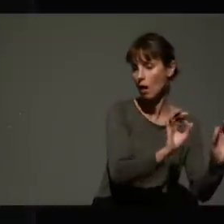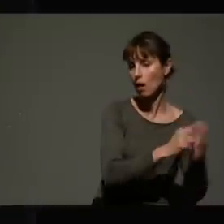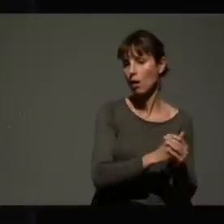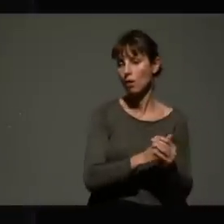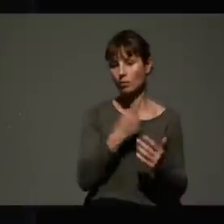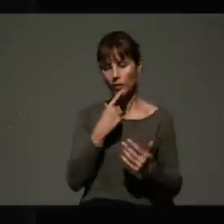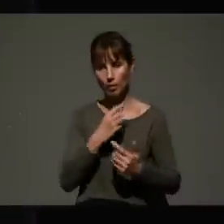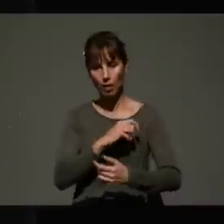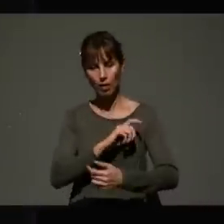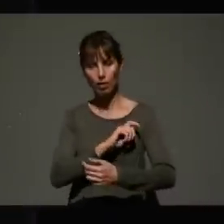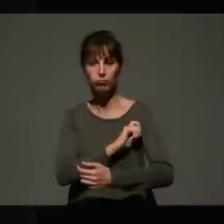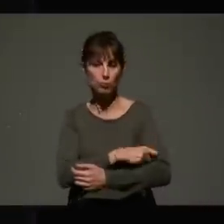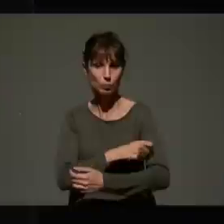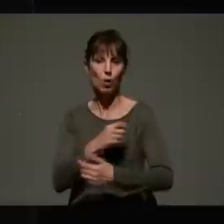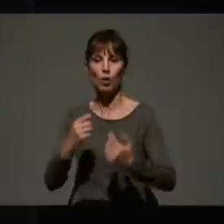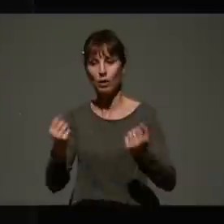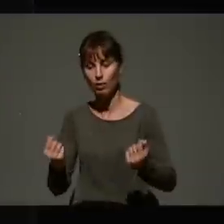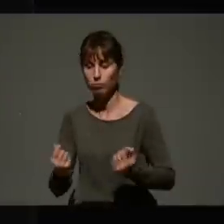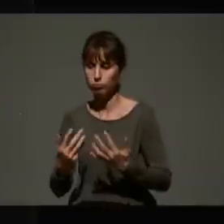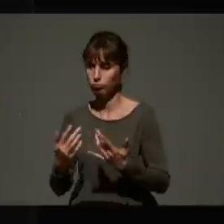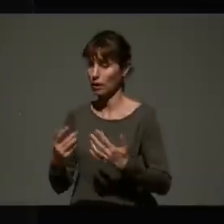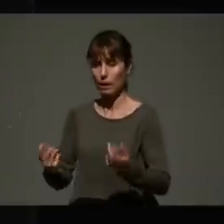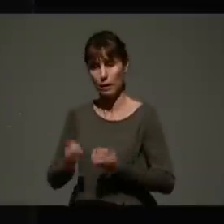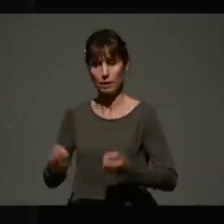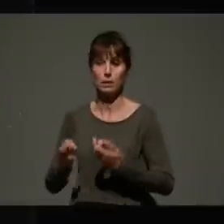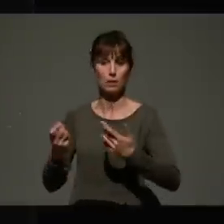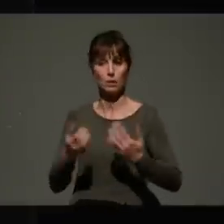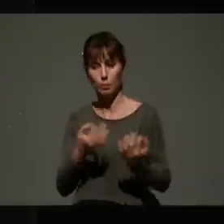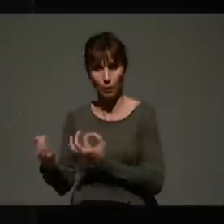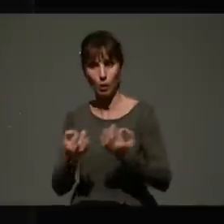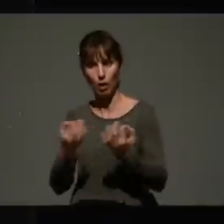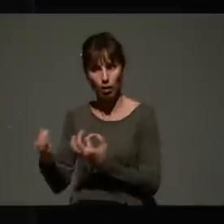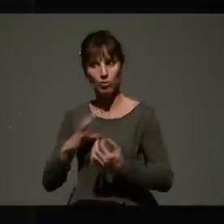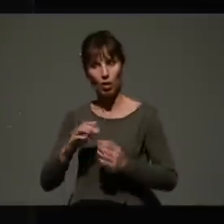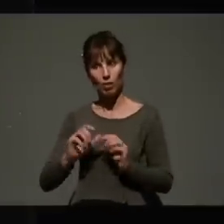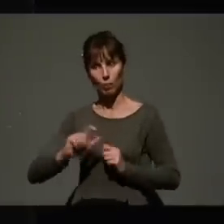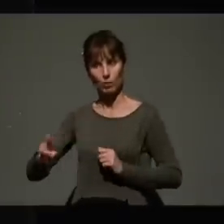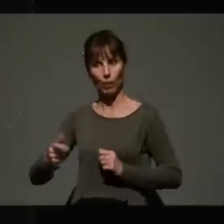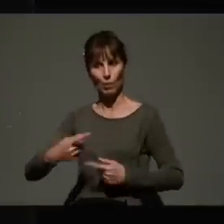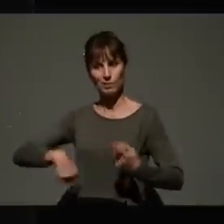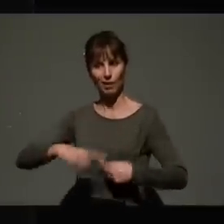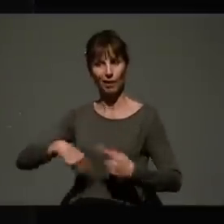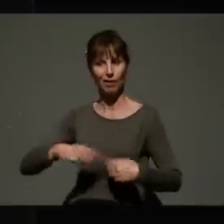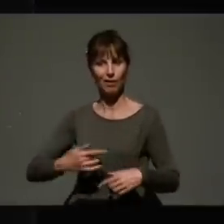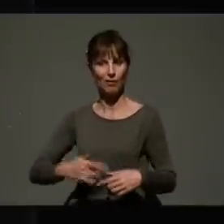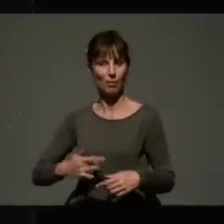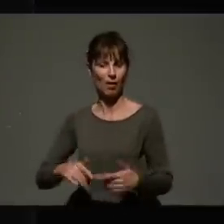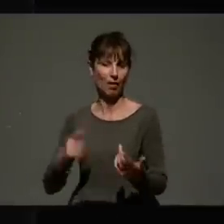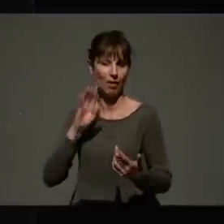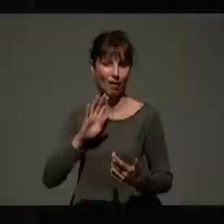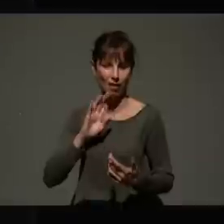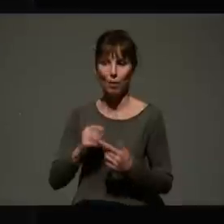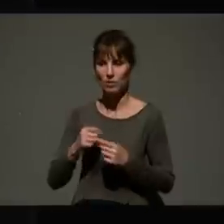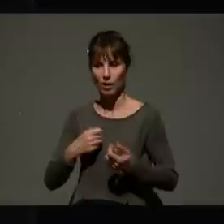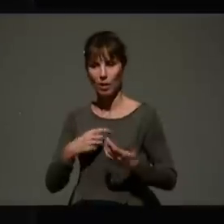surtout quand ça s'associe à des apports caloriques insuffisants. Il y a un effet sur les cycles menstruels, sur la